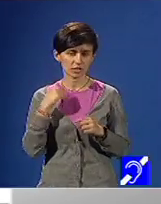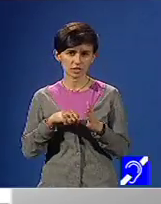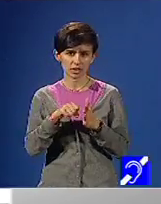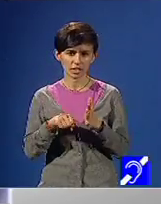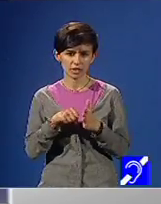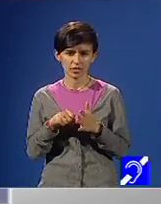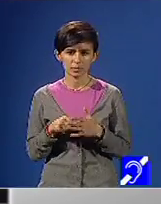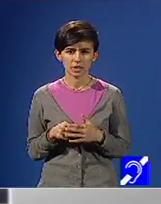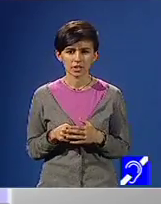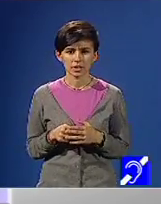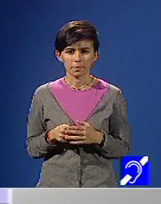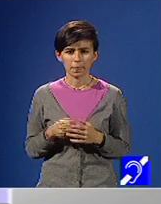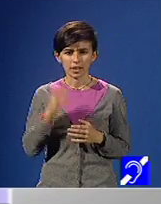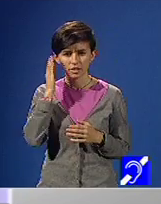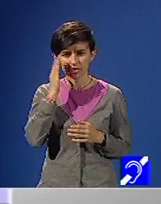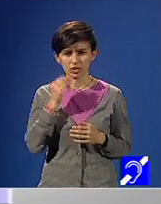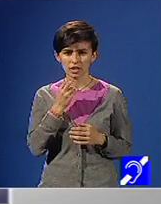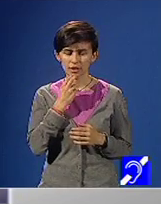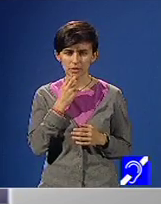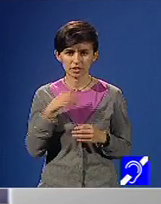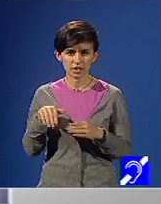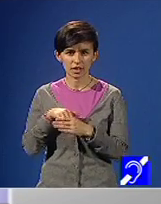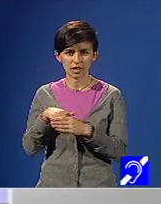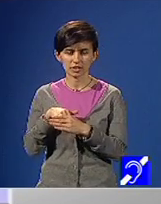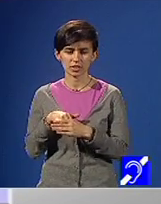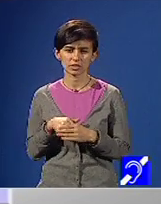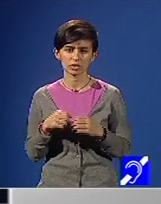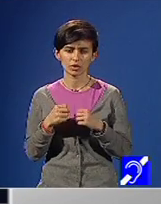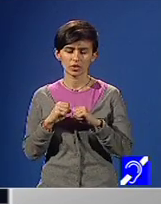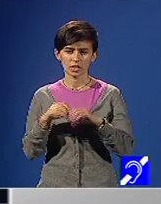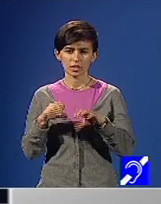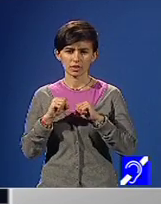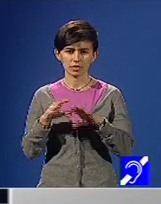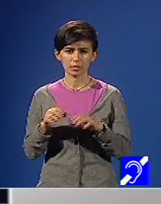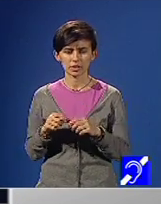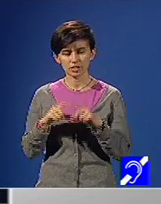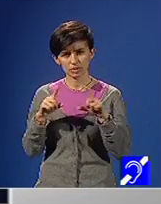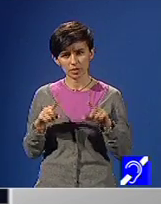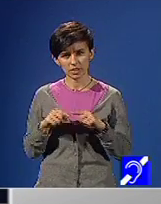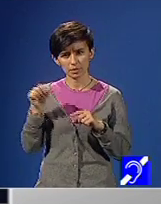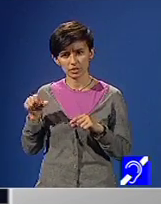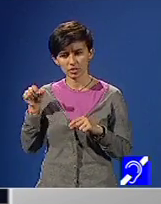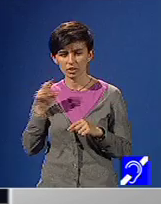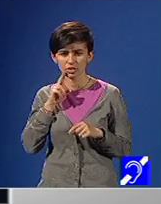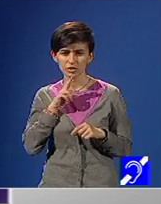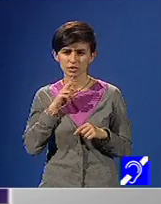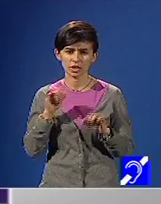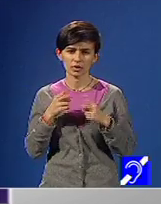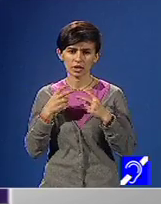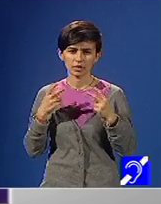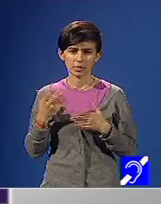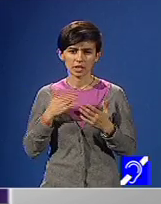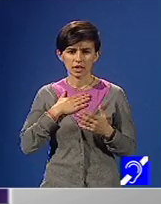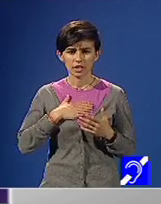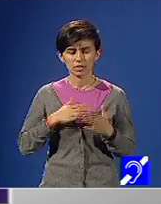la Academia de Poliție din New York. Angajații oferă informații și pliante persoanelor cu deficiențe de auz. Este un eveniment prin care